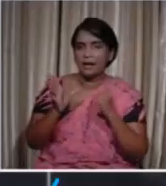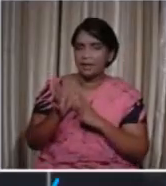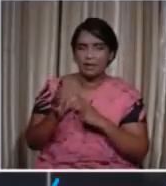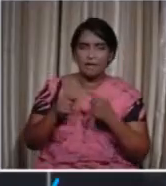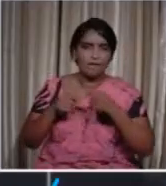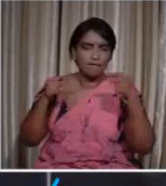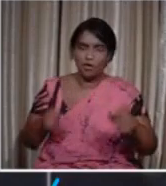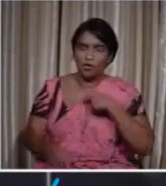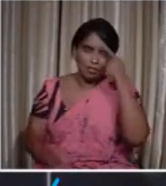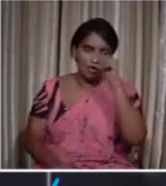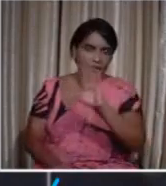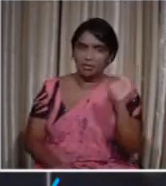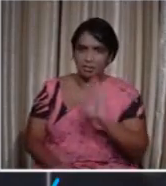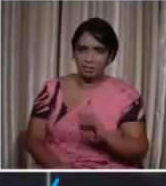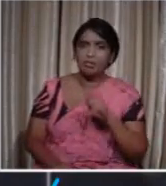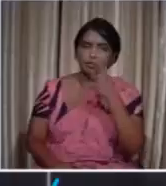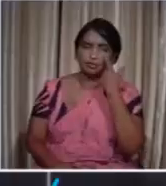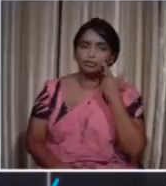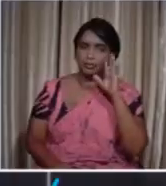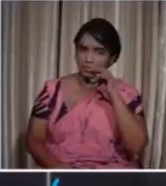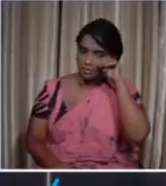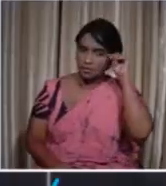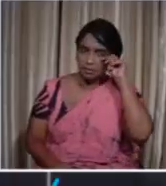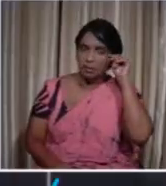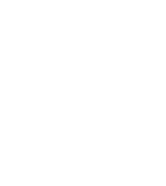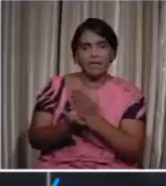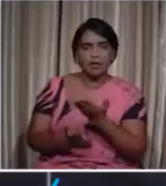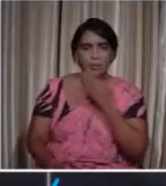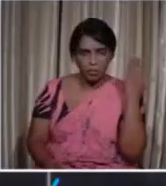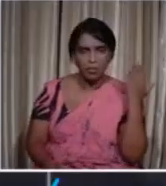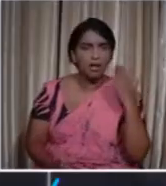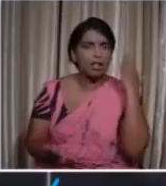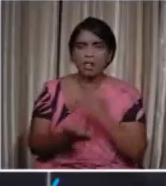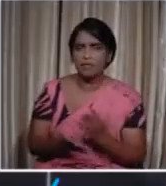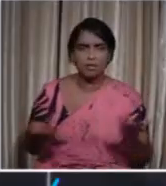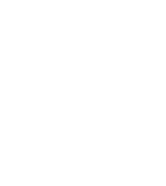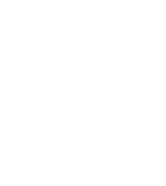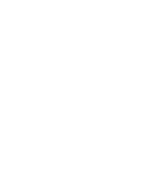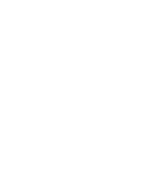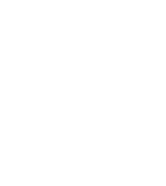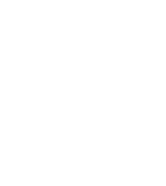කියන්නේ නැහැ. ඒගොල්ලොත් මේ ගැන කනගාටු වෙනවා. ඒ කියන්නේ මේක නවත්තන්න තිබුණා. නැවැත්තුවේ නැහැ.